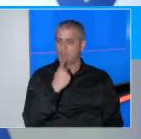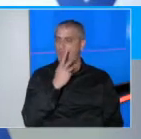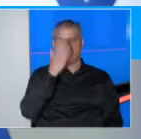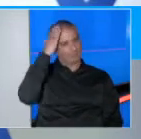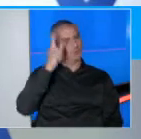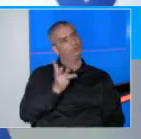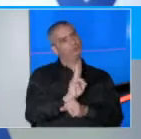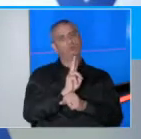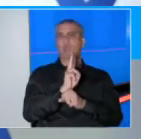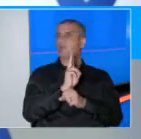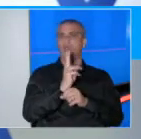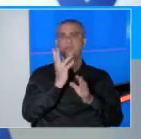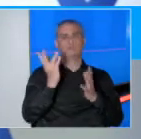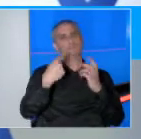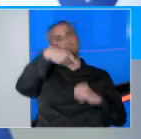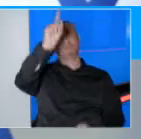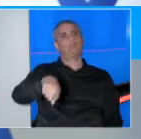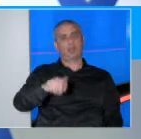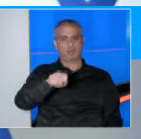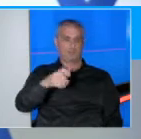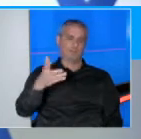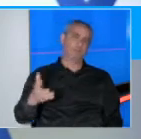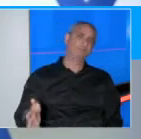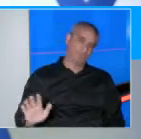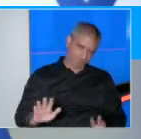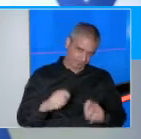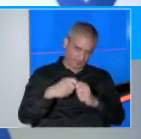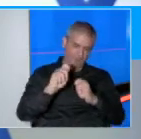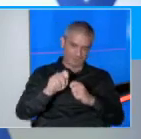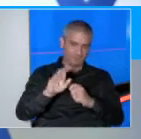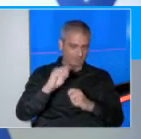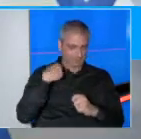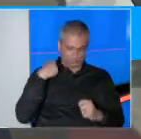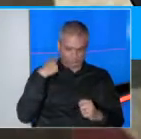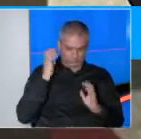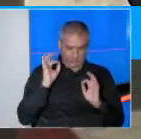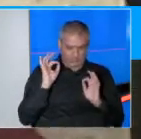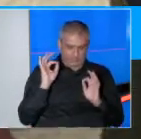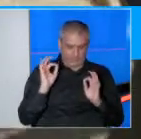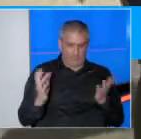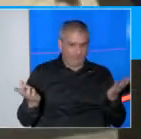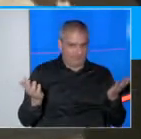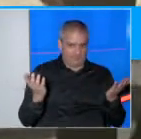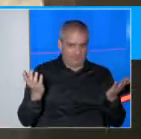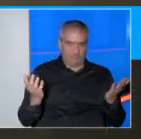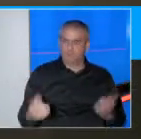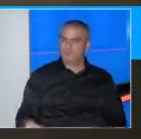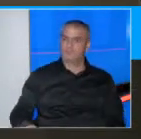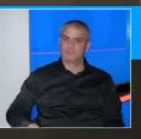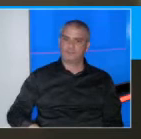הוא השקרן, המספר אחד שיש בכנסת ישראל היום. לא, חבר הכנסת מלכיאלי, אני שומע את הדברים באמת קשים, צריך לומר שאתה אומר. מה